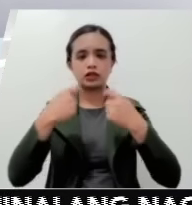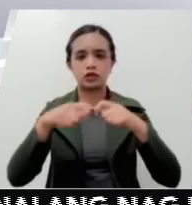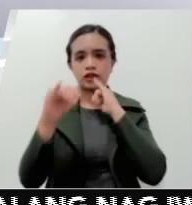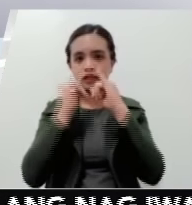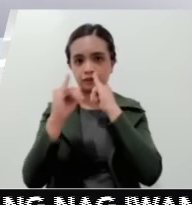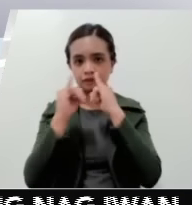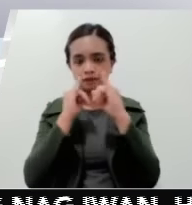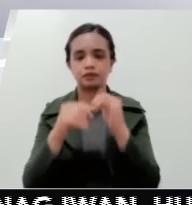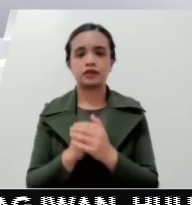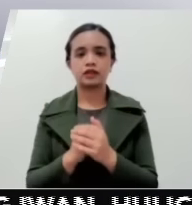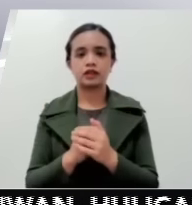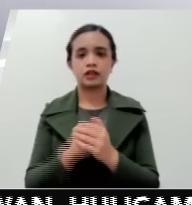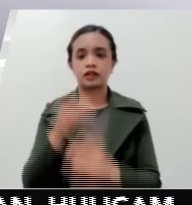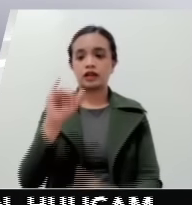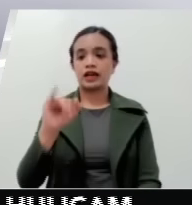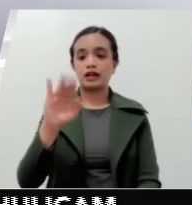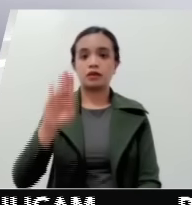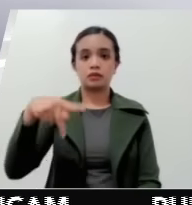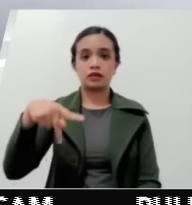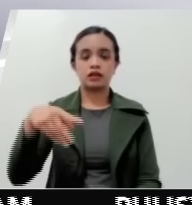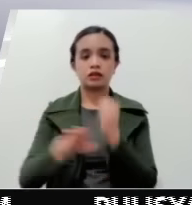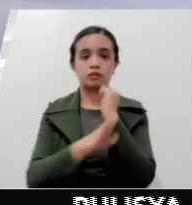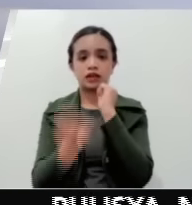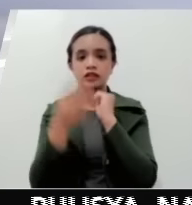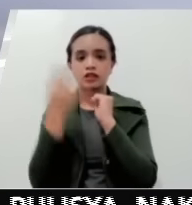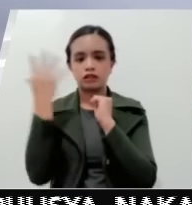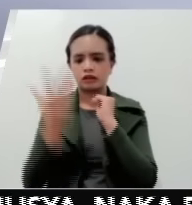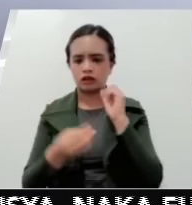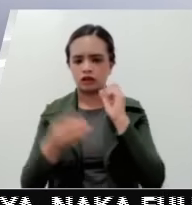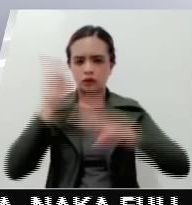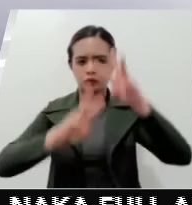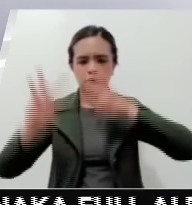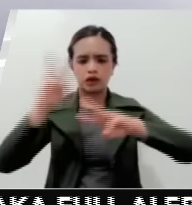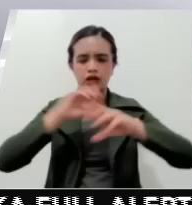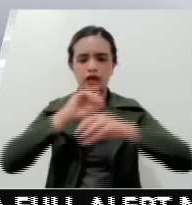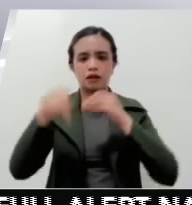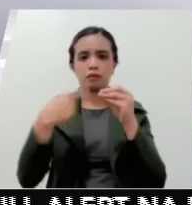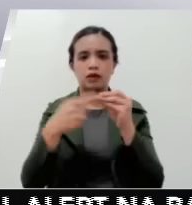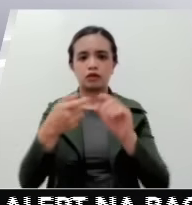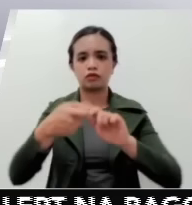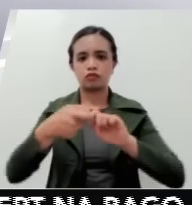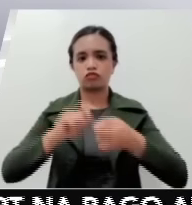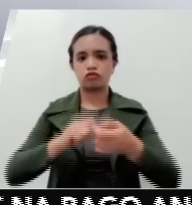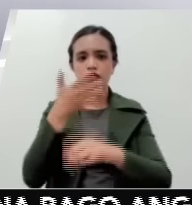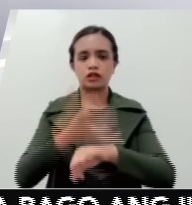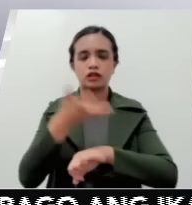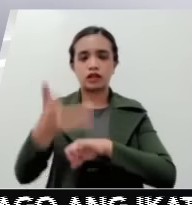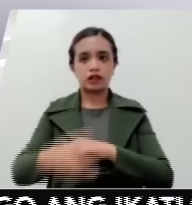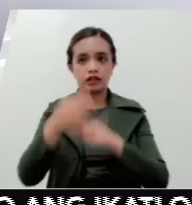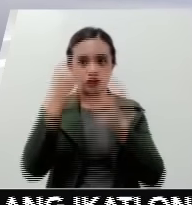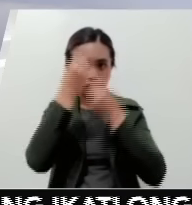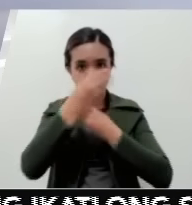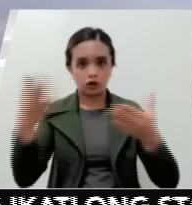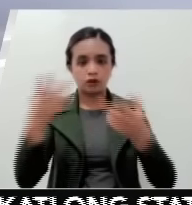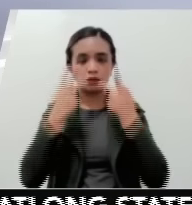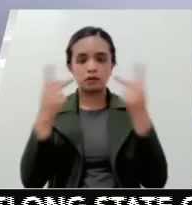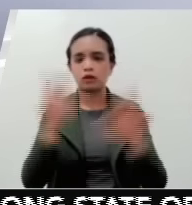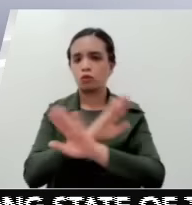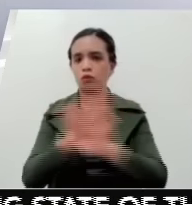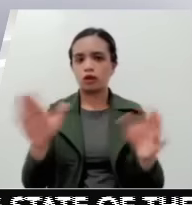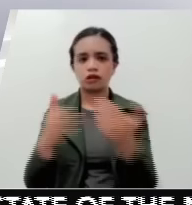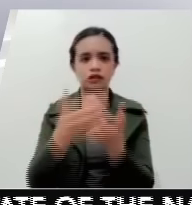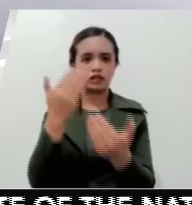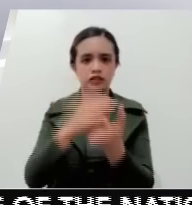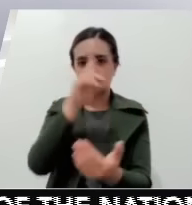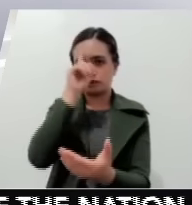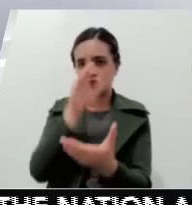Batangas Chapter nababahala raw sa annulment for sales scam at nagbabala sa publiko na huwag maniniwala sa ganitong panlulokong